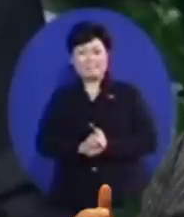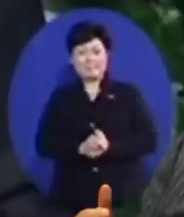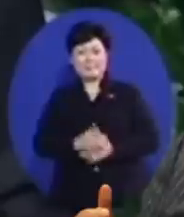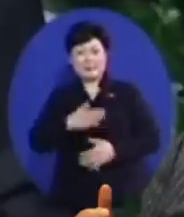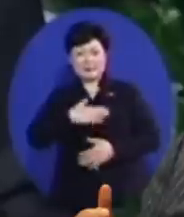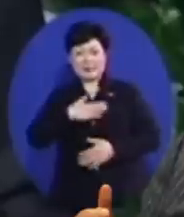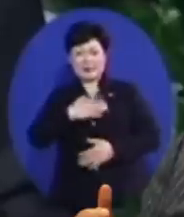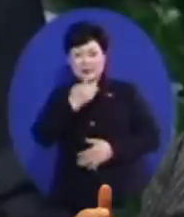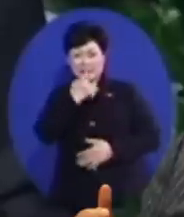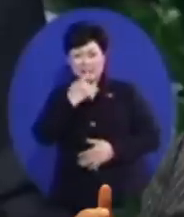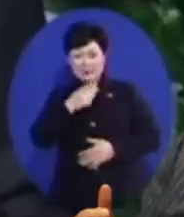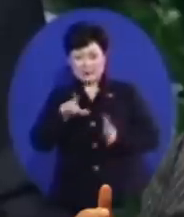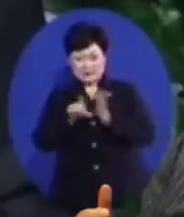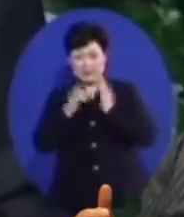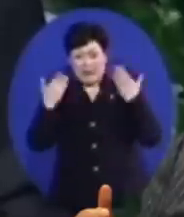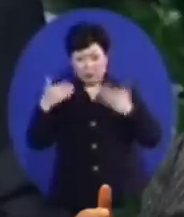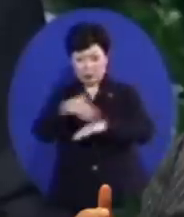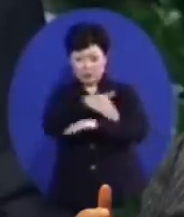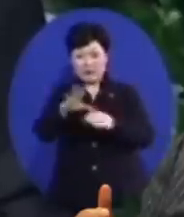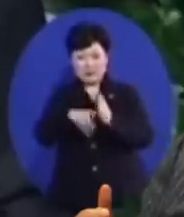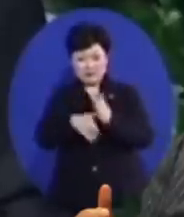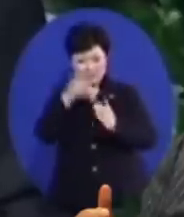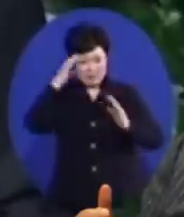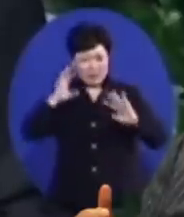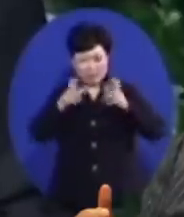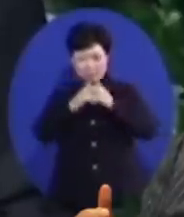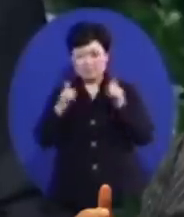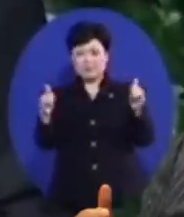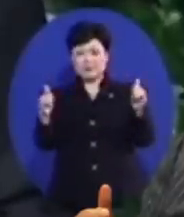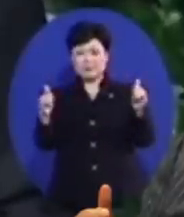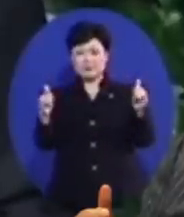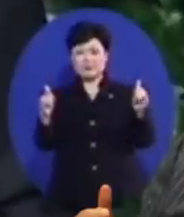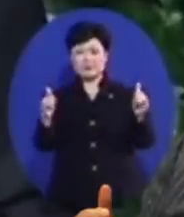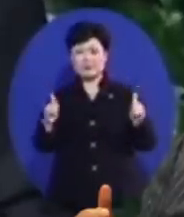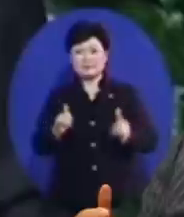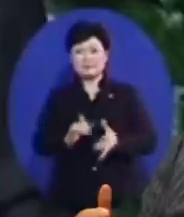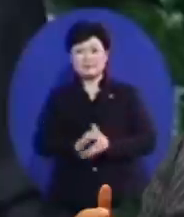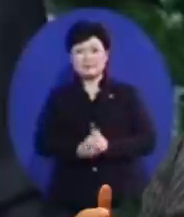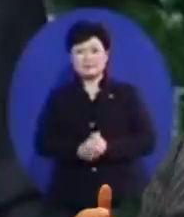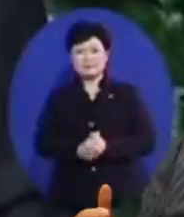제가 신학교 다닐 때 우리 한국 사람들의